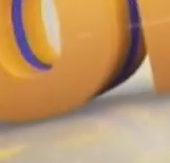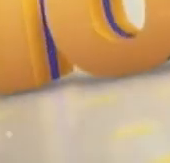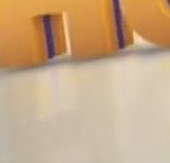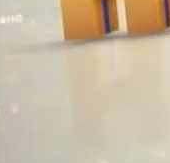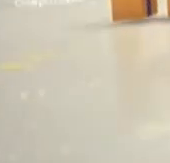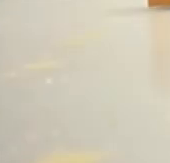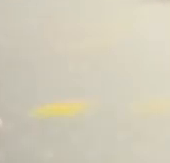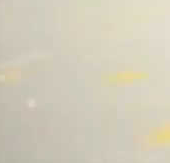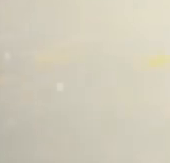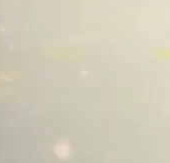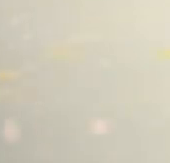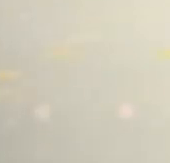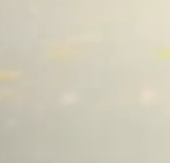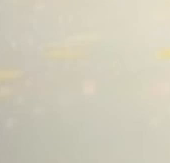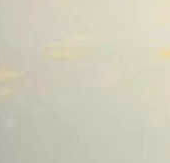Музика